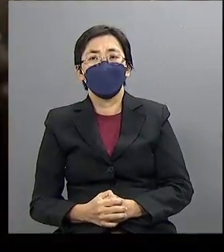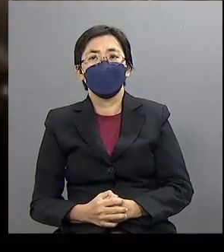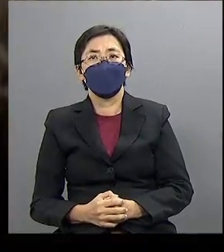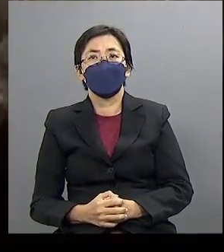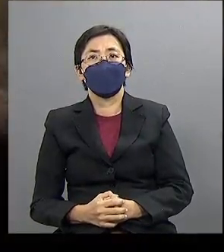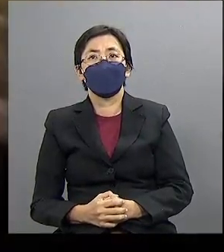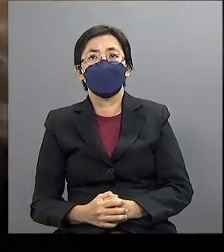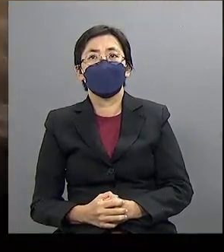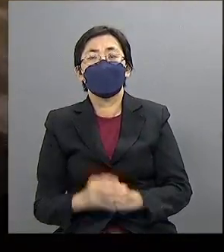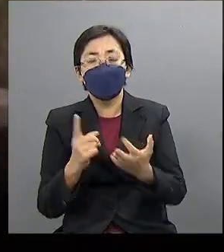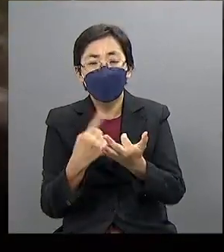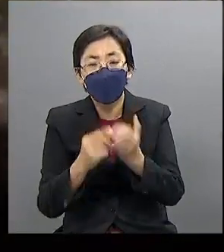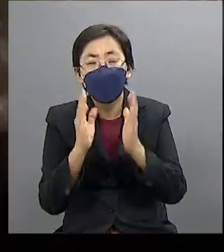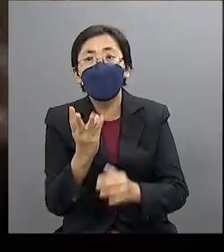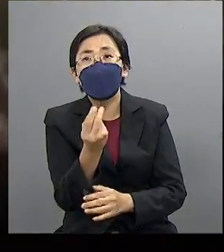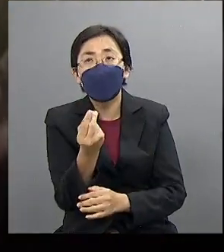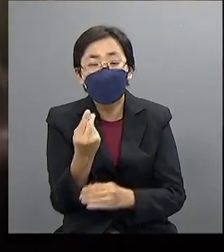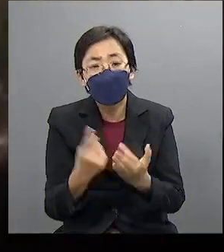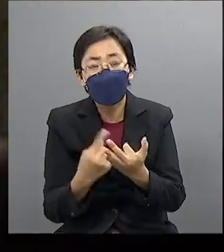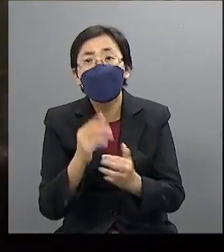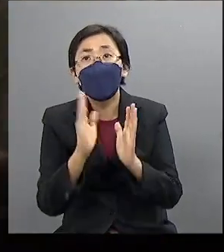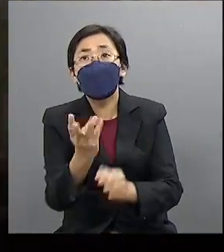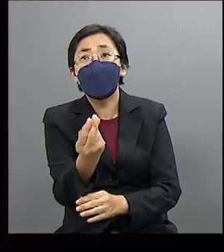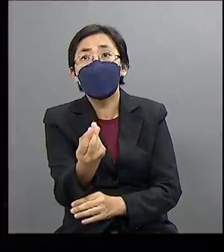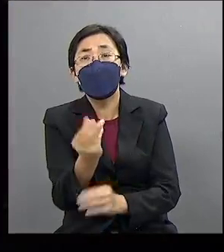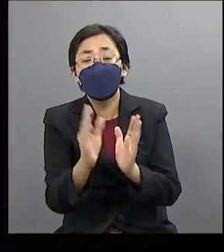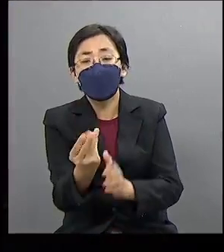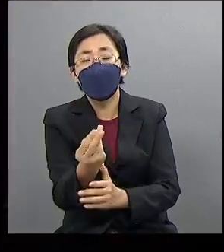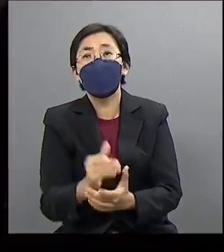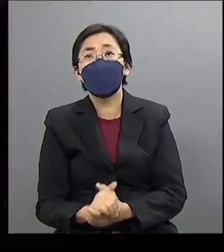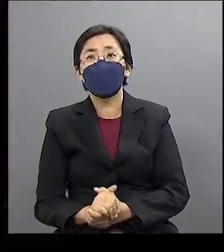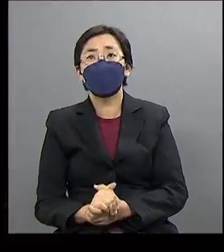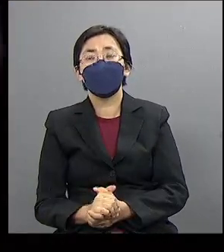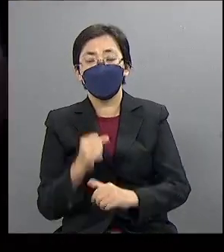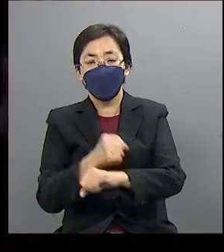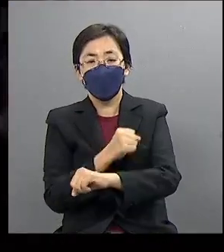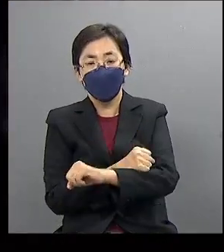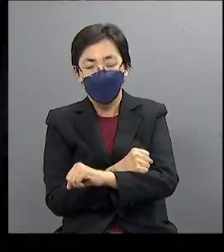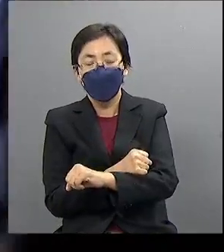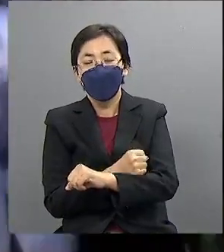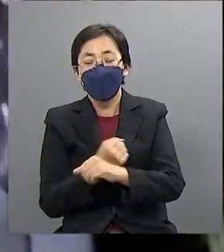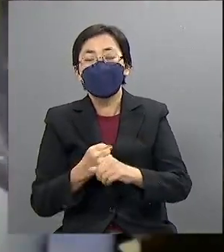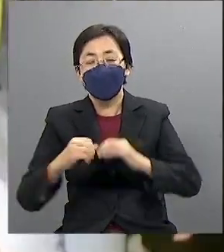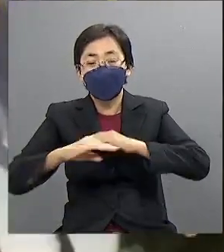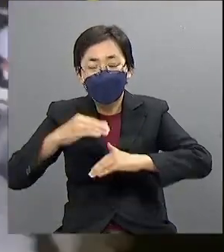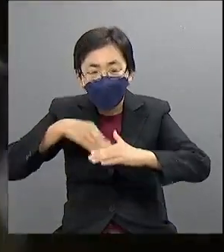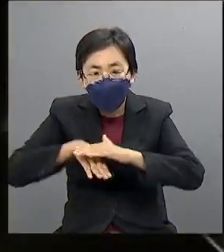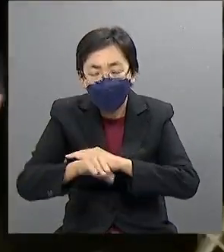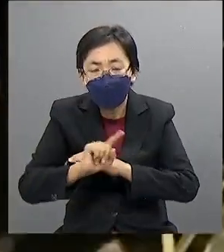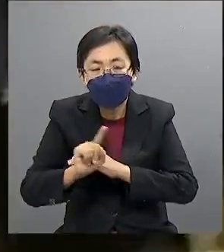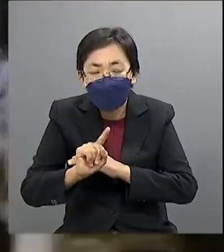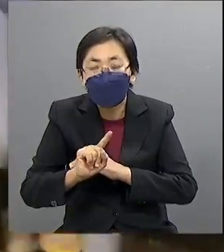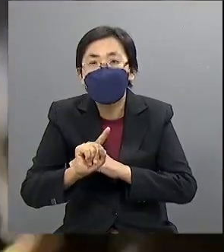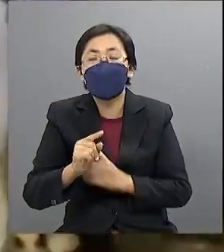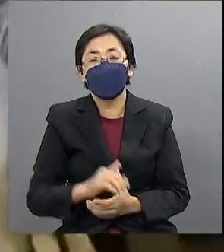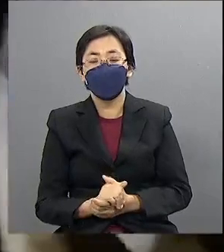แล้วก็ดูต้นปัจจุบันแรงงานเถื่อนที่รอบเขาทางภาคเหนือจะมาจาก 2พื้นที่หลักคือ